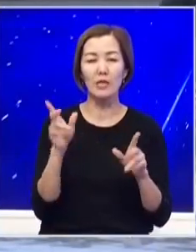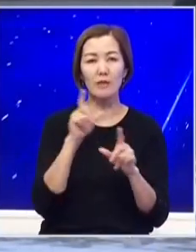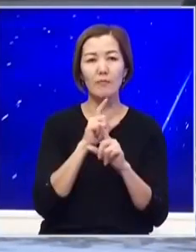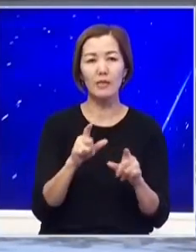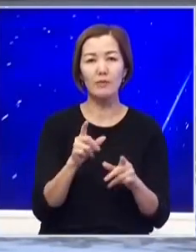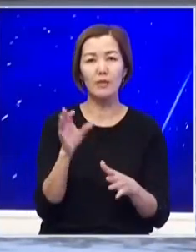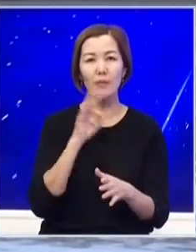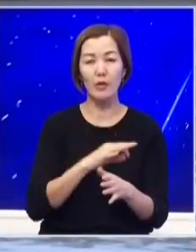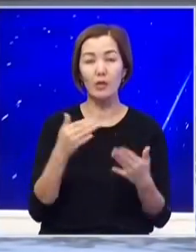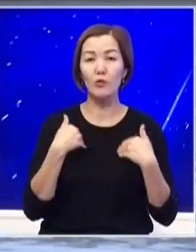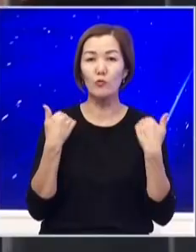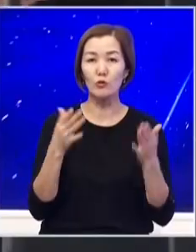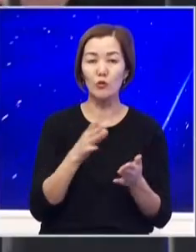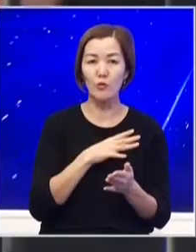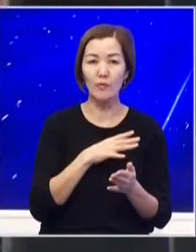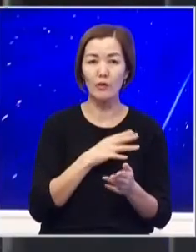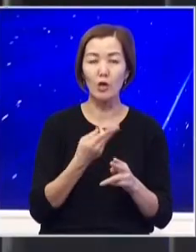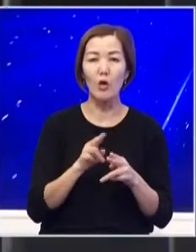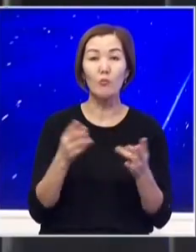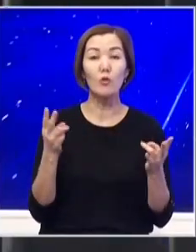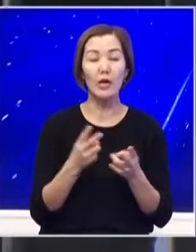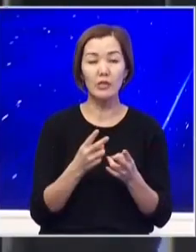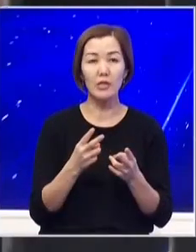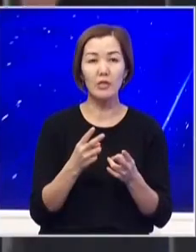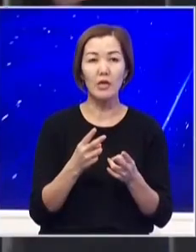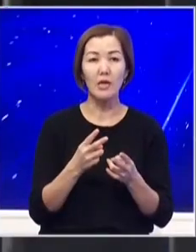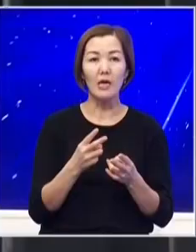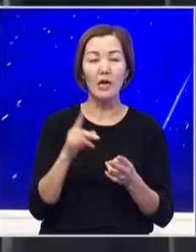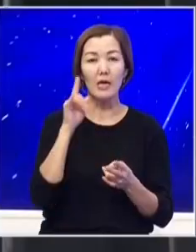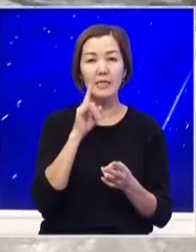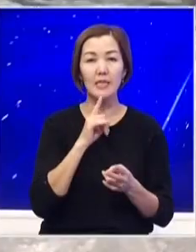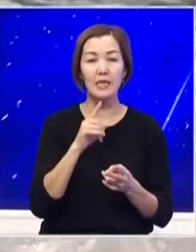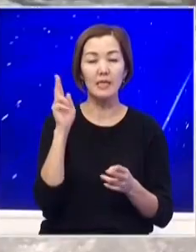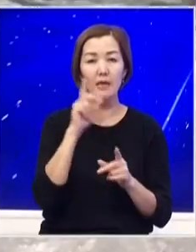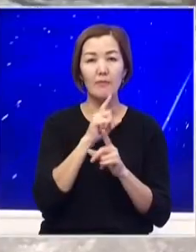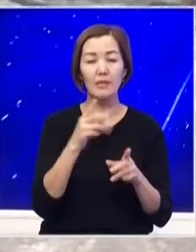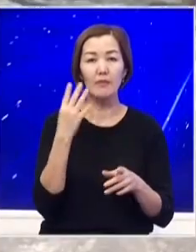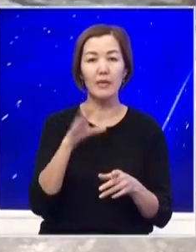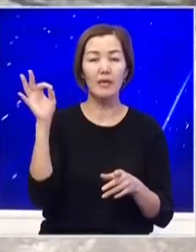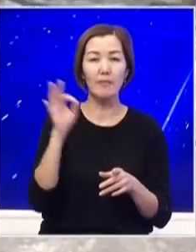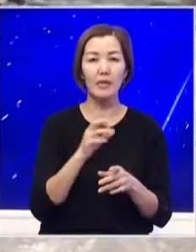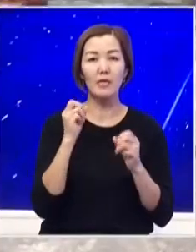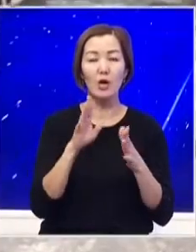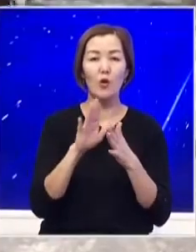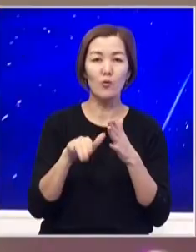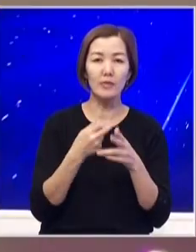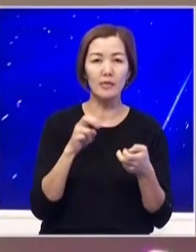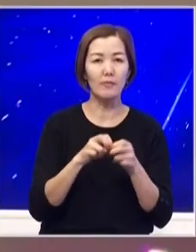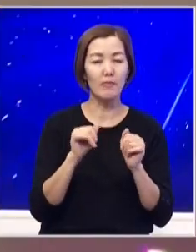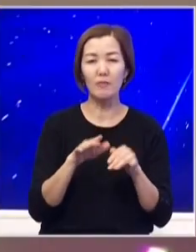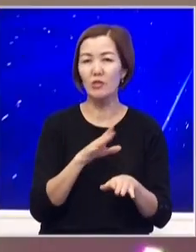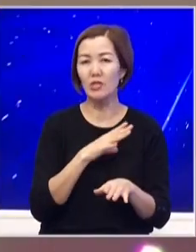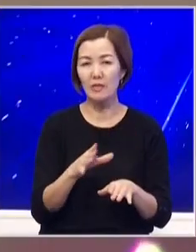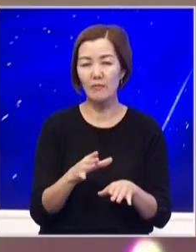мектептерде пайдалану ұсынылып жатыр. Бұл қажет ақ, себебі еліміздегі мектептердің 40%-ында қауіпсіздік мәселесі